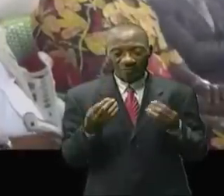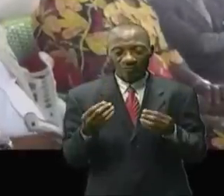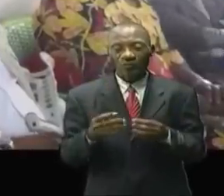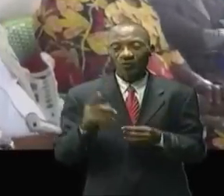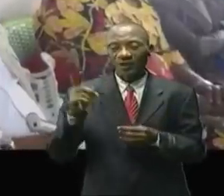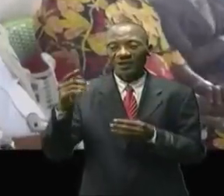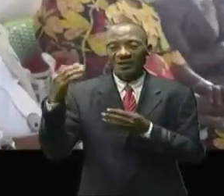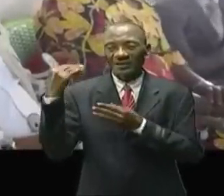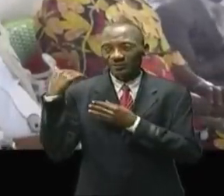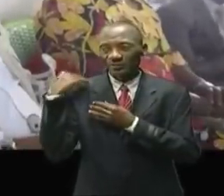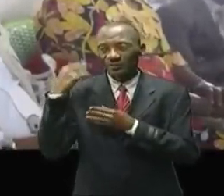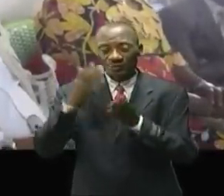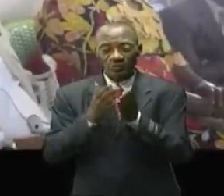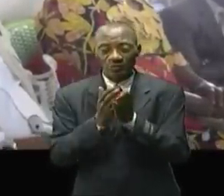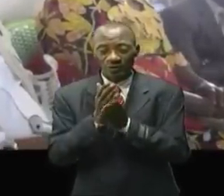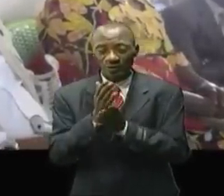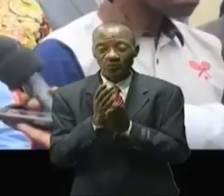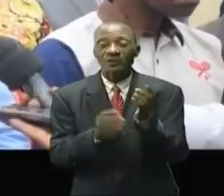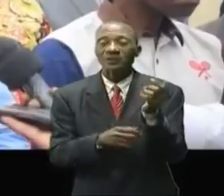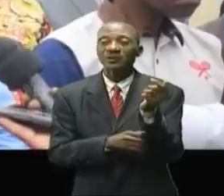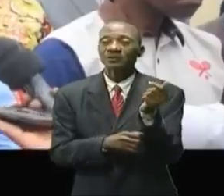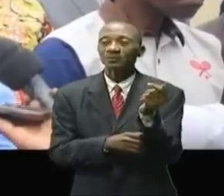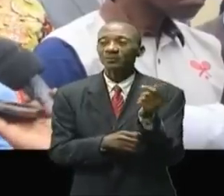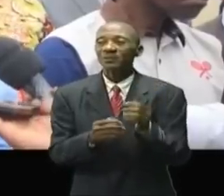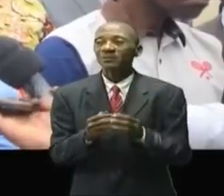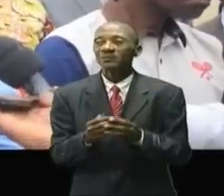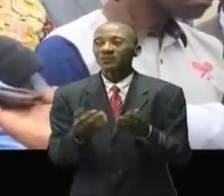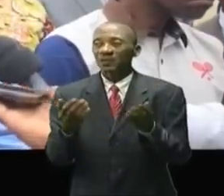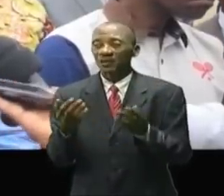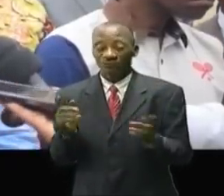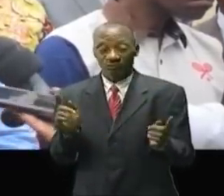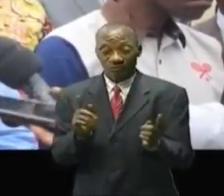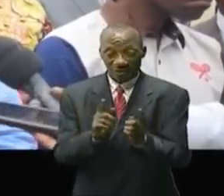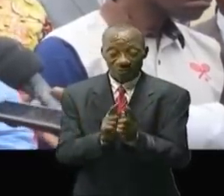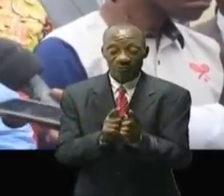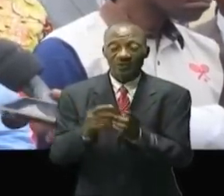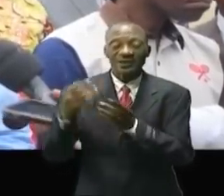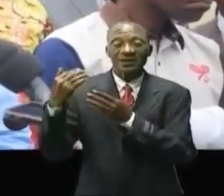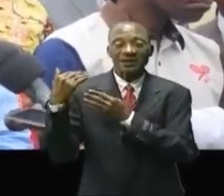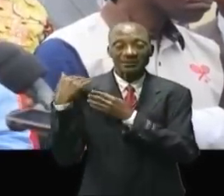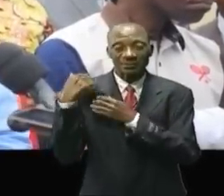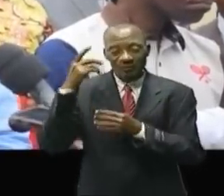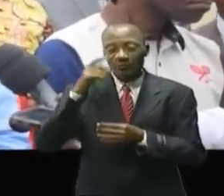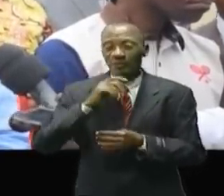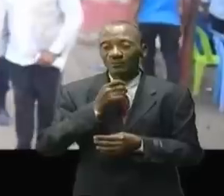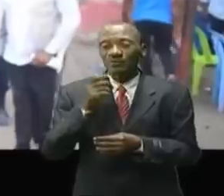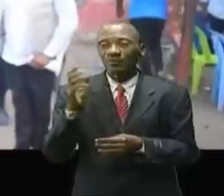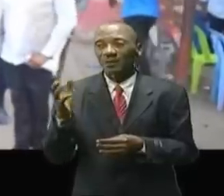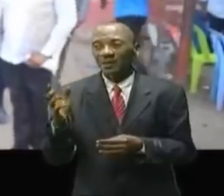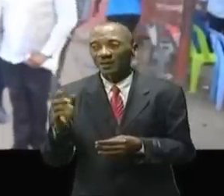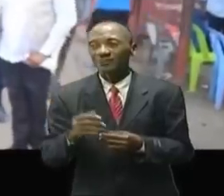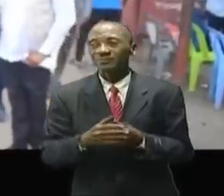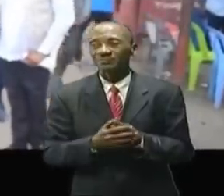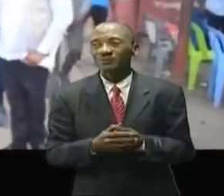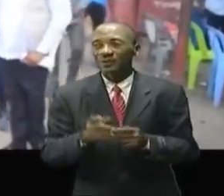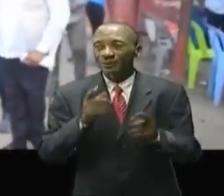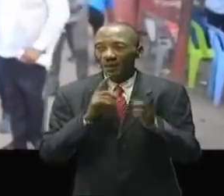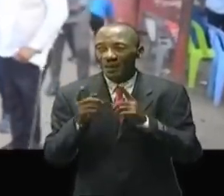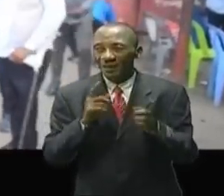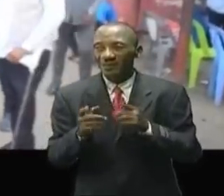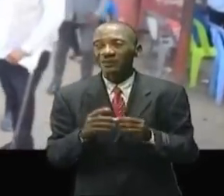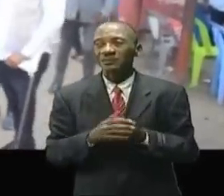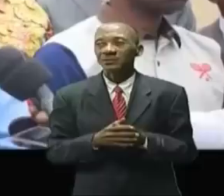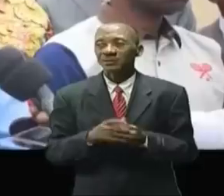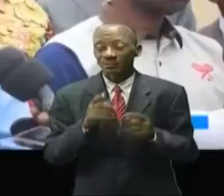droits de l'homme. Dans le cadre de nos attributions, nous, la Commission nationale des droits de l'homme, nous avons entre autres